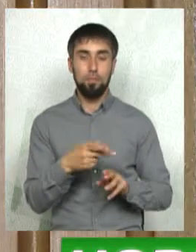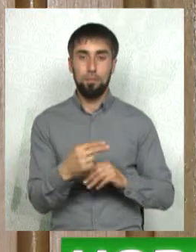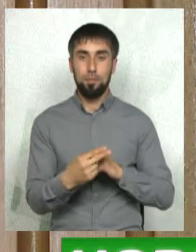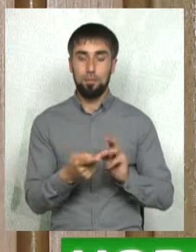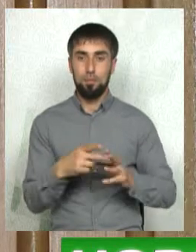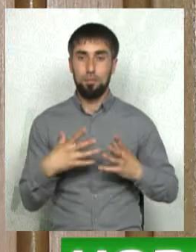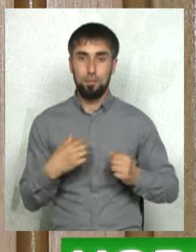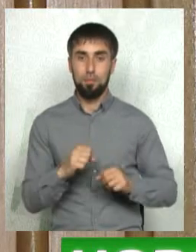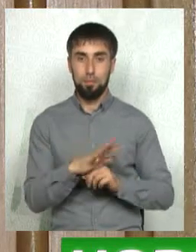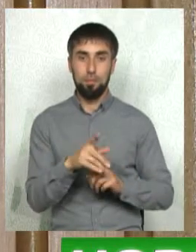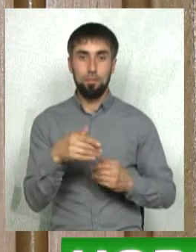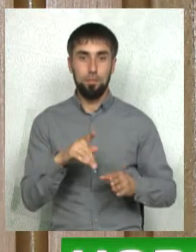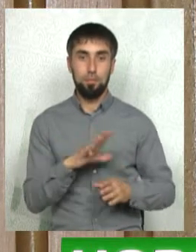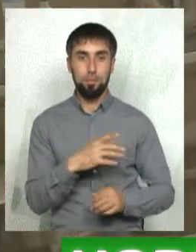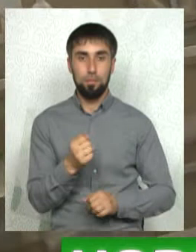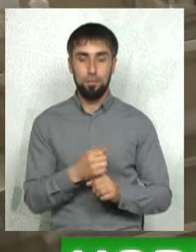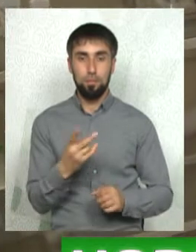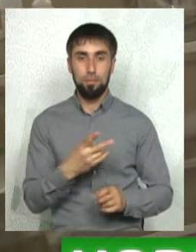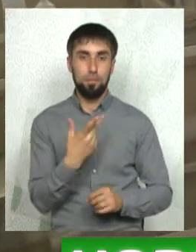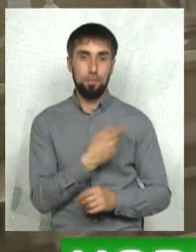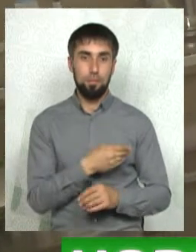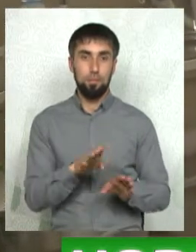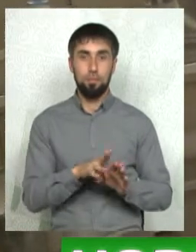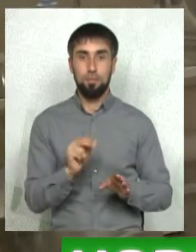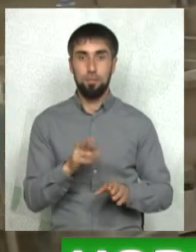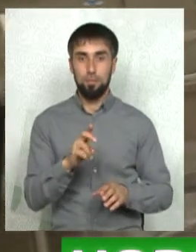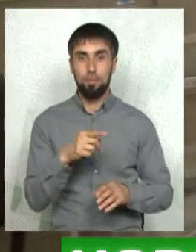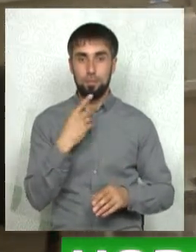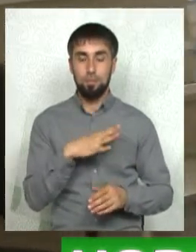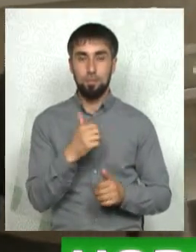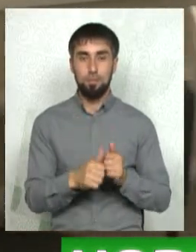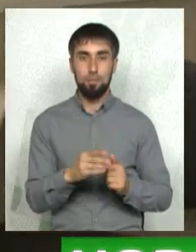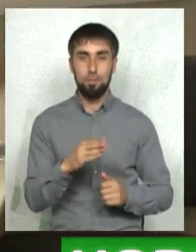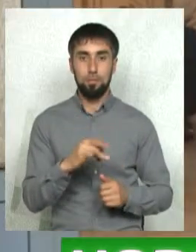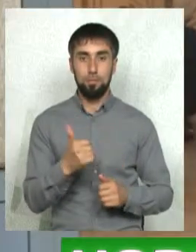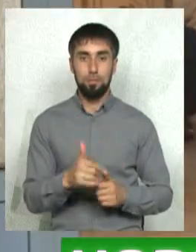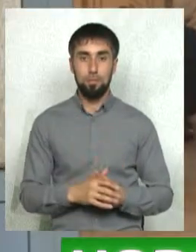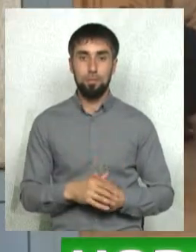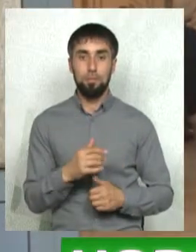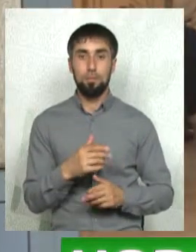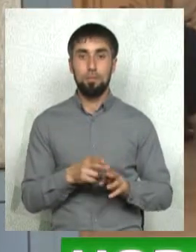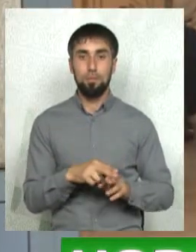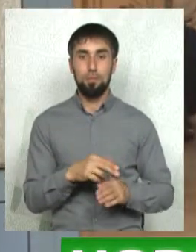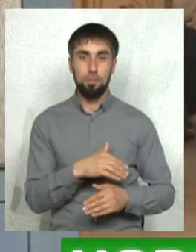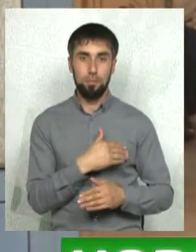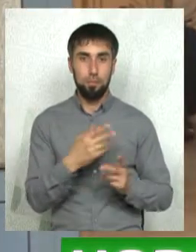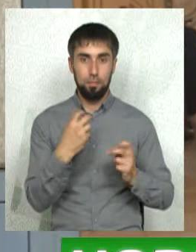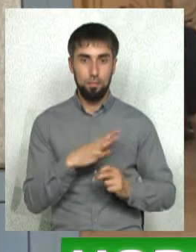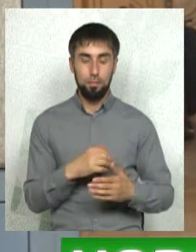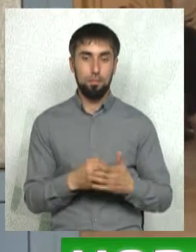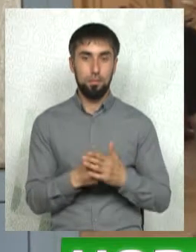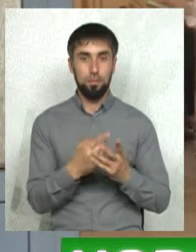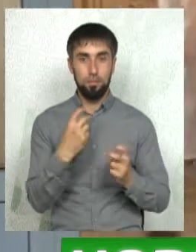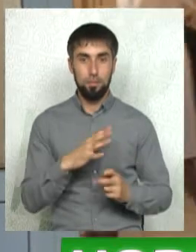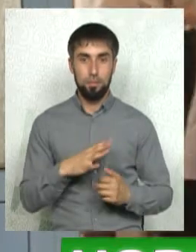ковида, Мустафа решил, что нужно вакцинироваться, так как об этом говорят на каждом шагу. Температуру замерить, давление